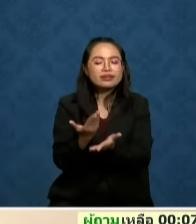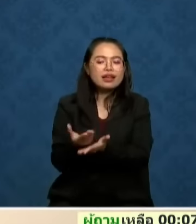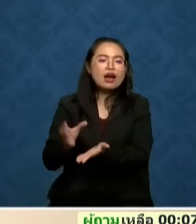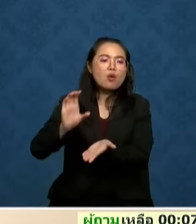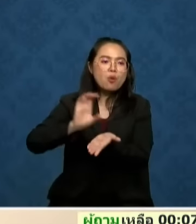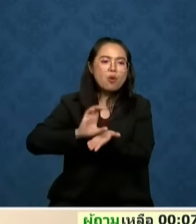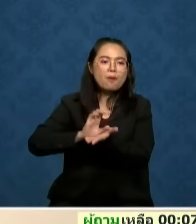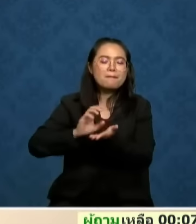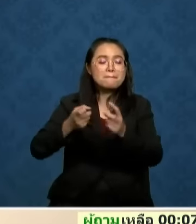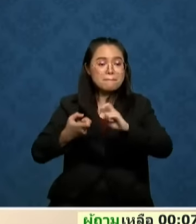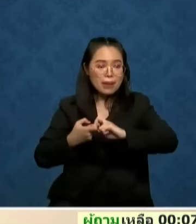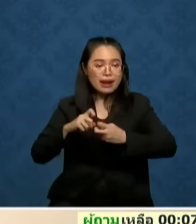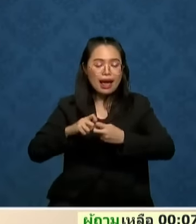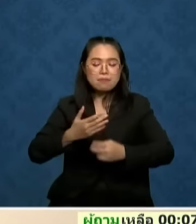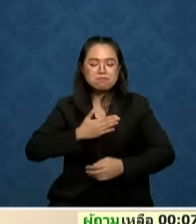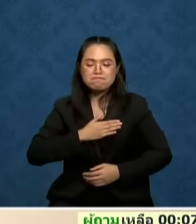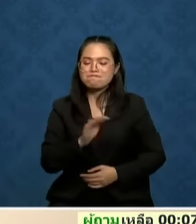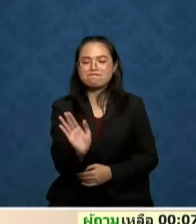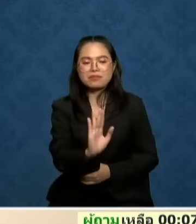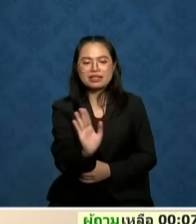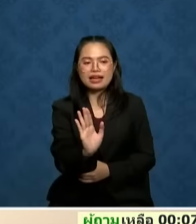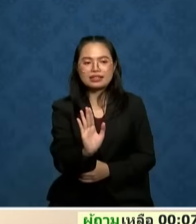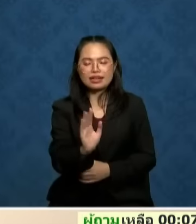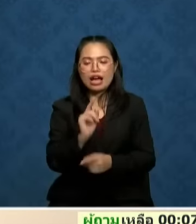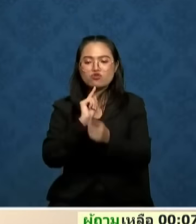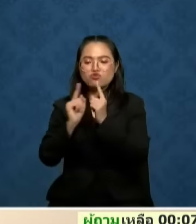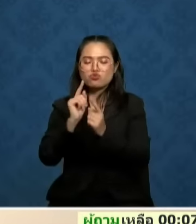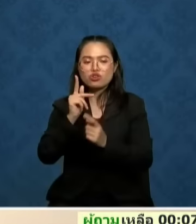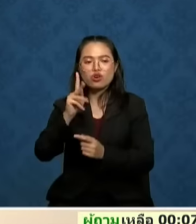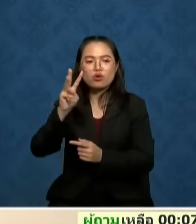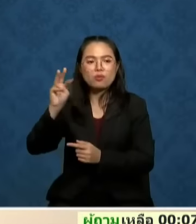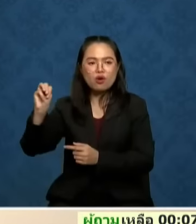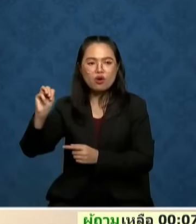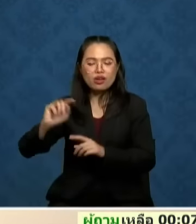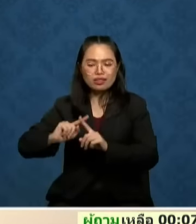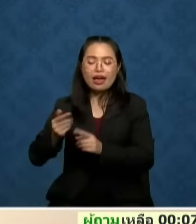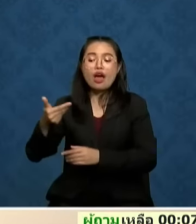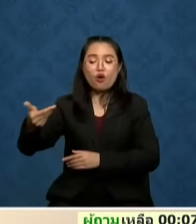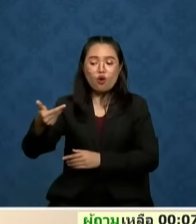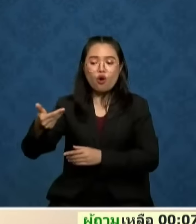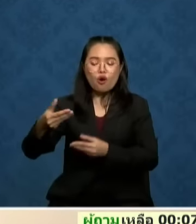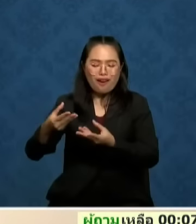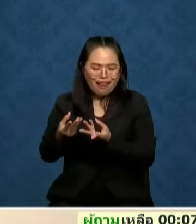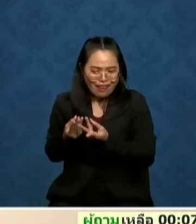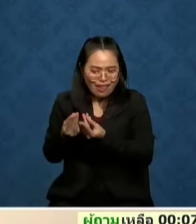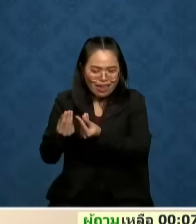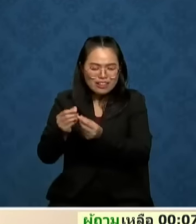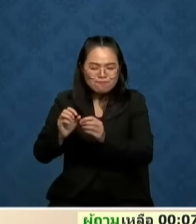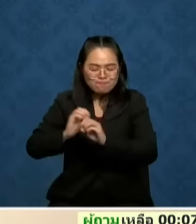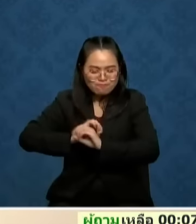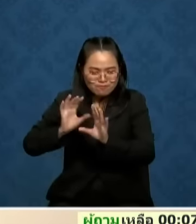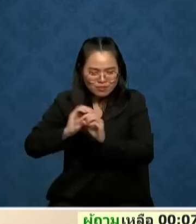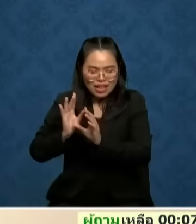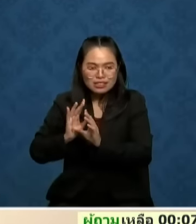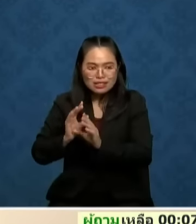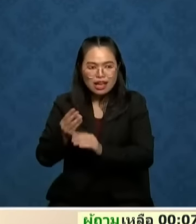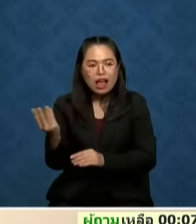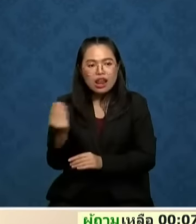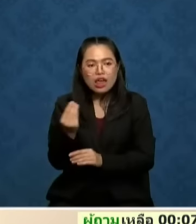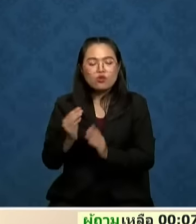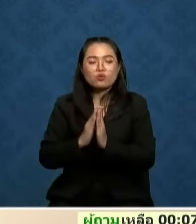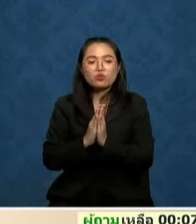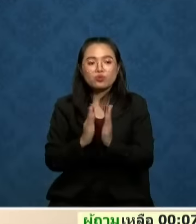ได้เป็นปัญหาสำหรับดิฉันเองในการขอเข้าครม.ค่ะแต่ว่าขอให้ทำรายละเอียดอย่างชัดเจนและรอบคอบแล้วก็รวดเร็วที่สุดค่ะ